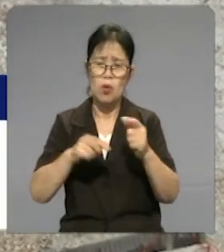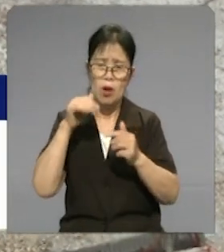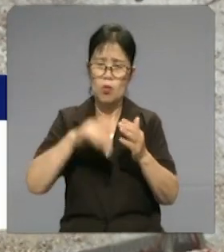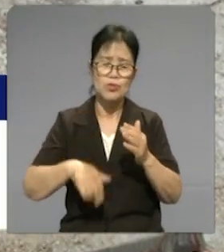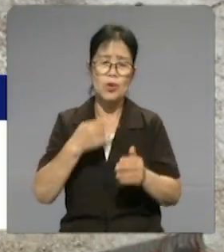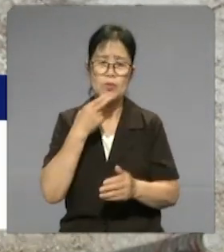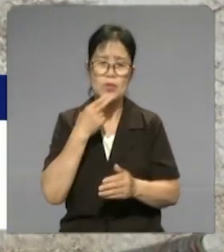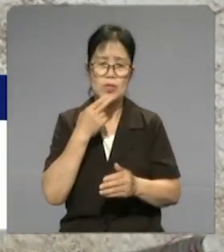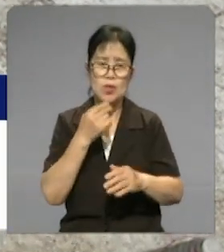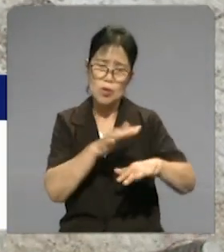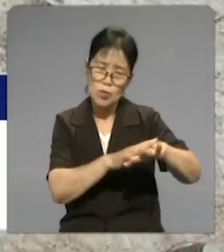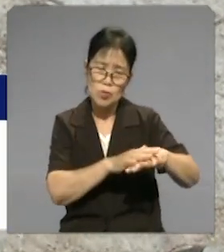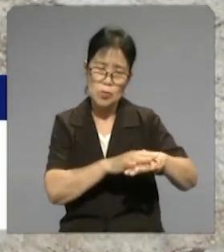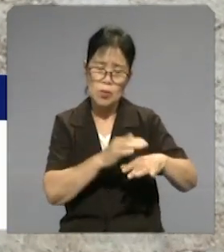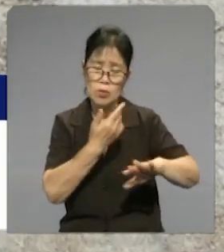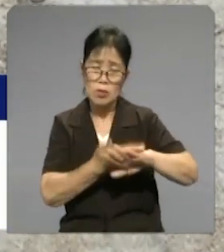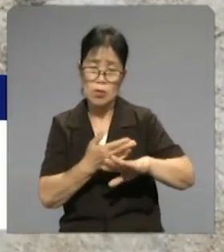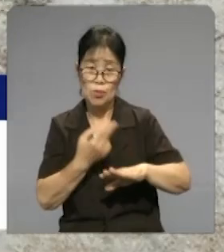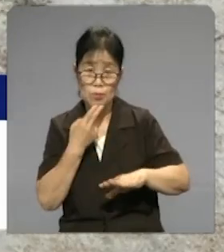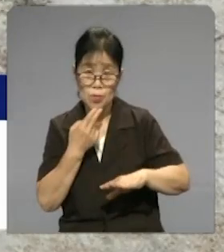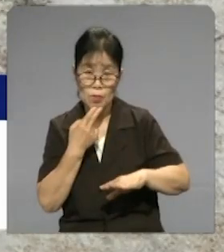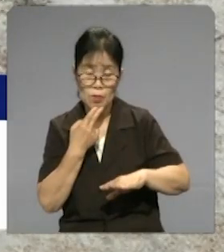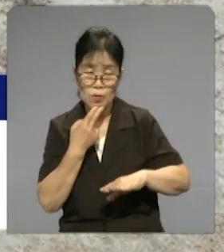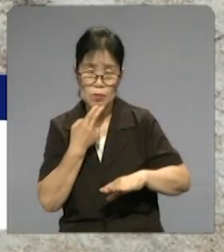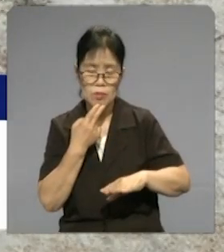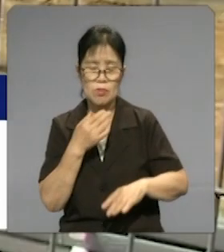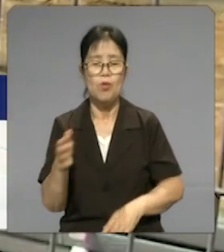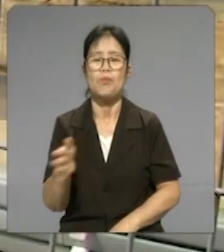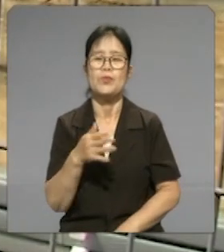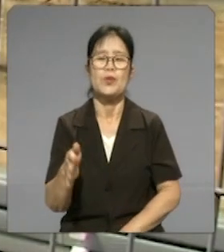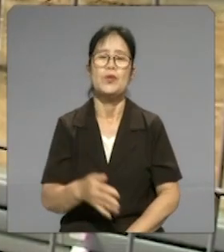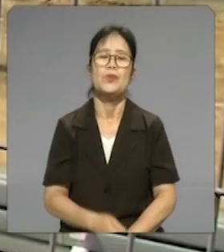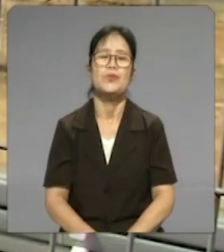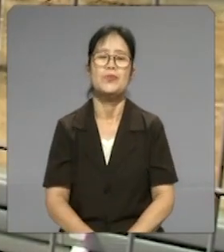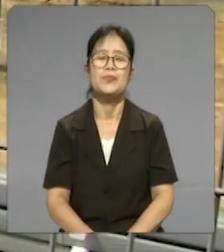설계도면한 거는 크게 뭐 다른게 없다는 말씀이신가요 전문가는